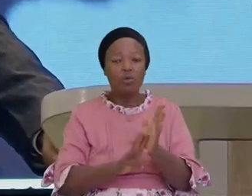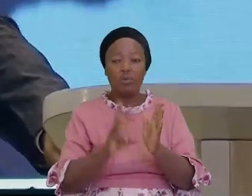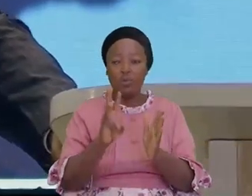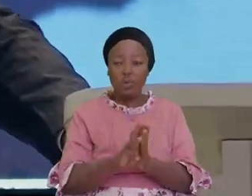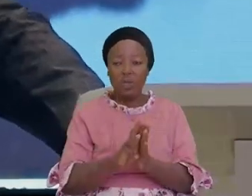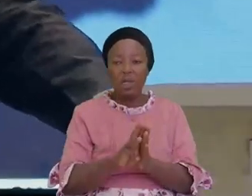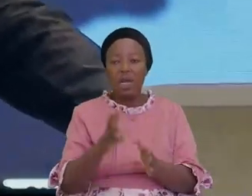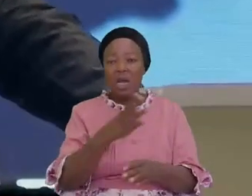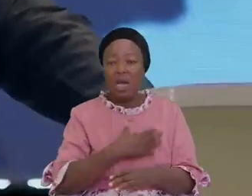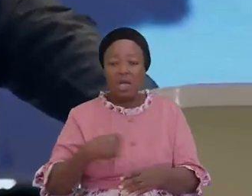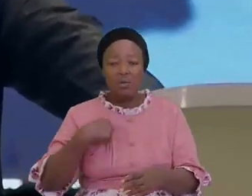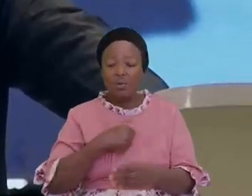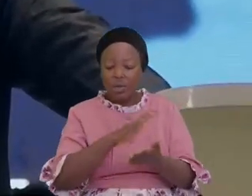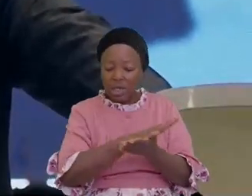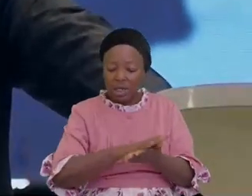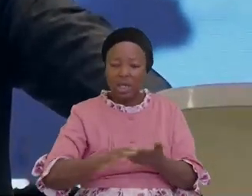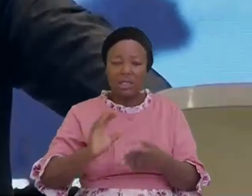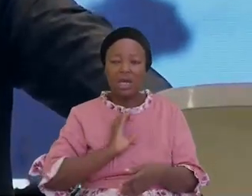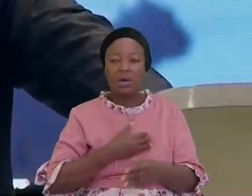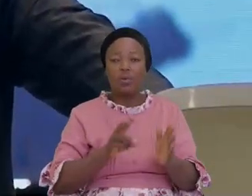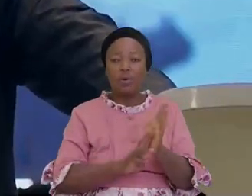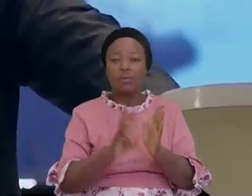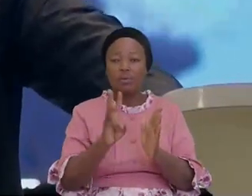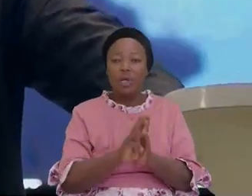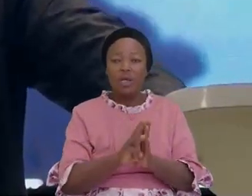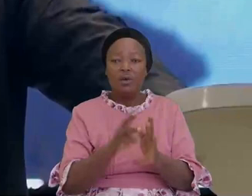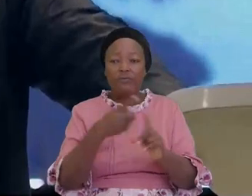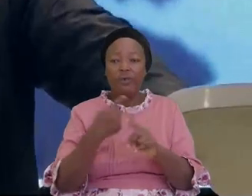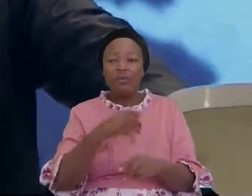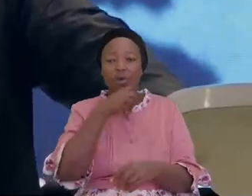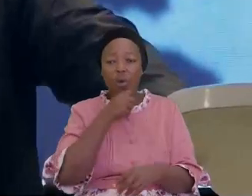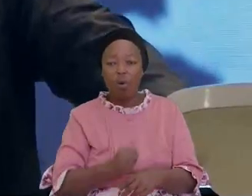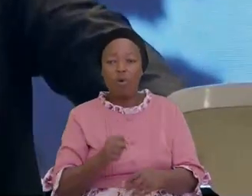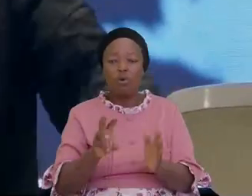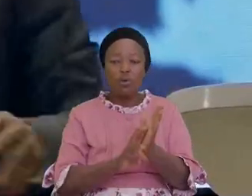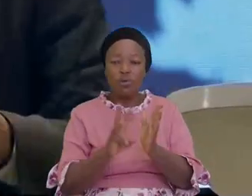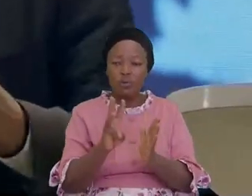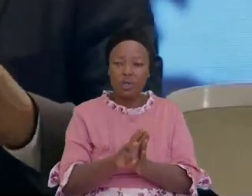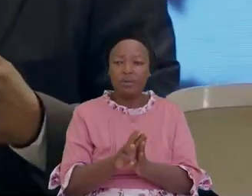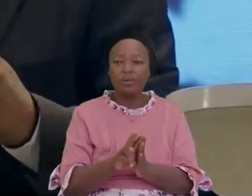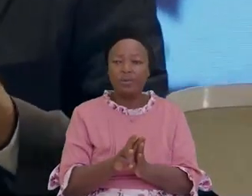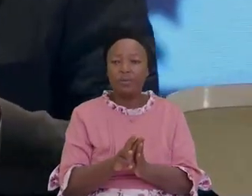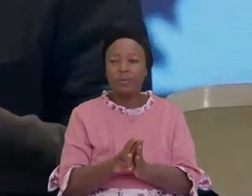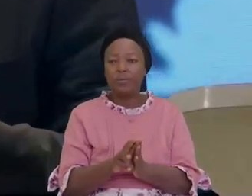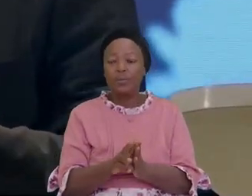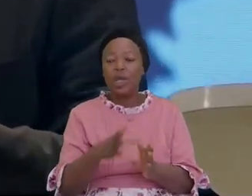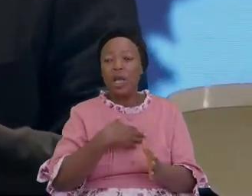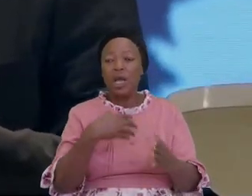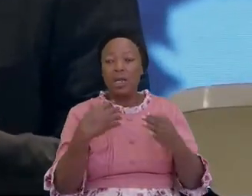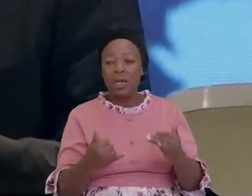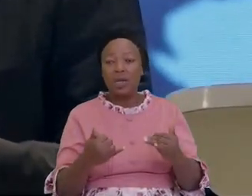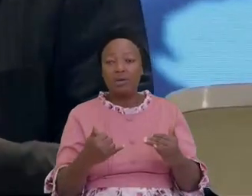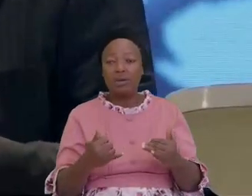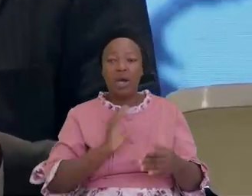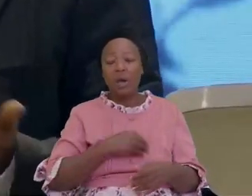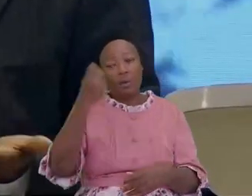volonté, et nous purifions notre volonté de l'ancienne volonté